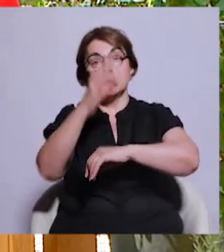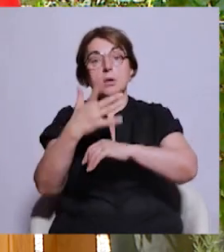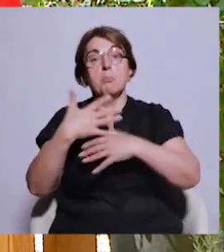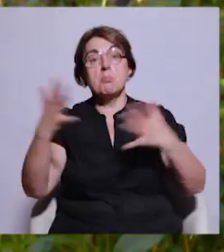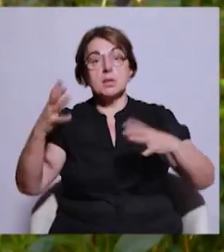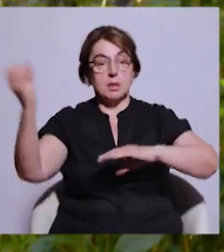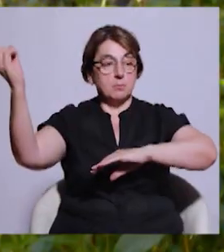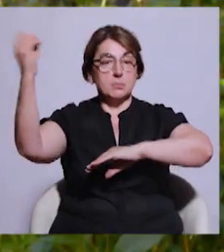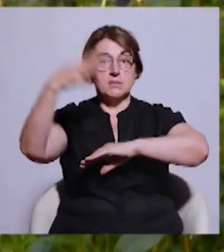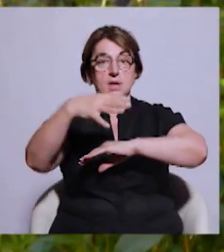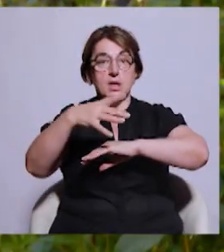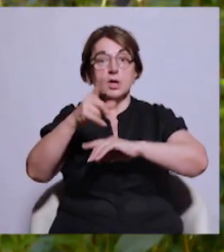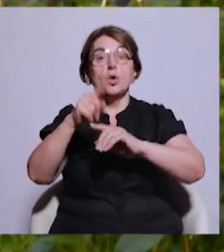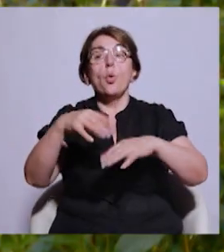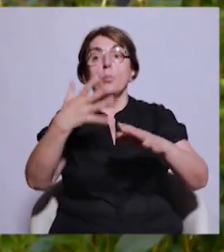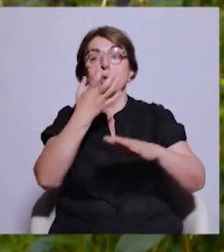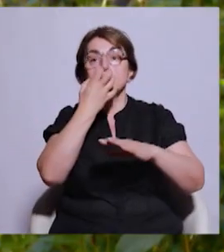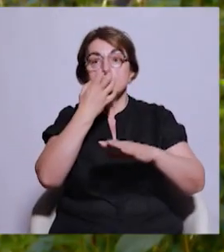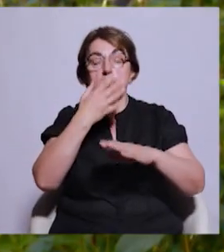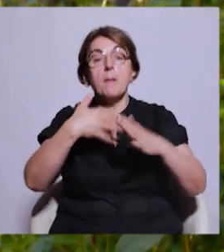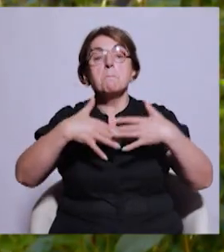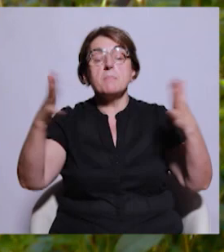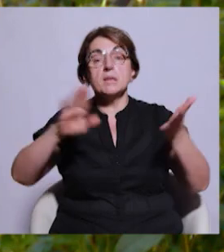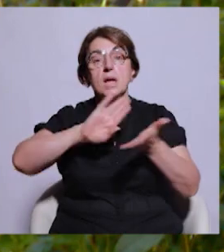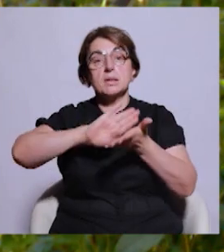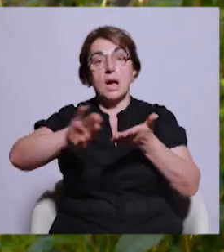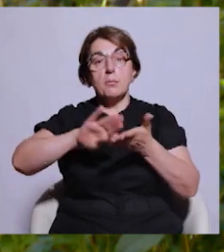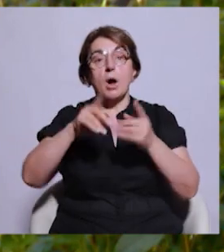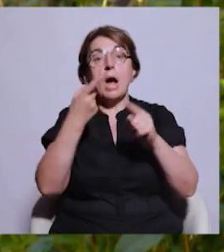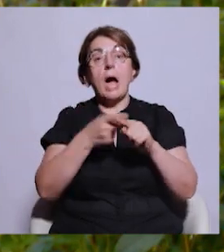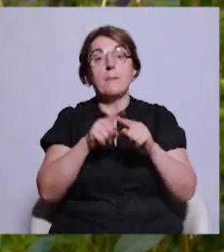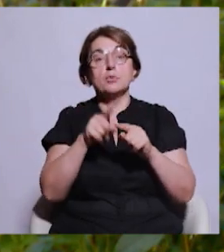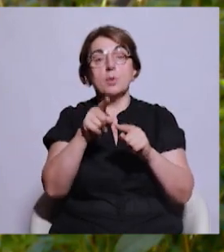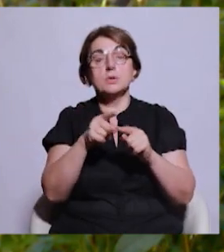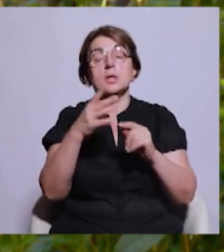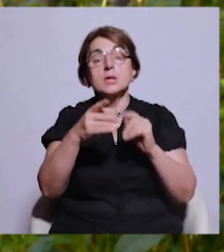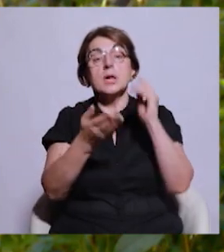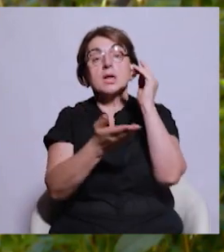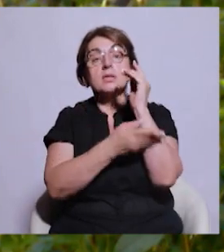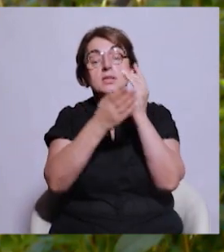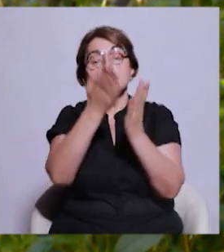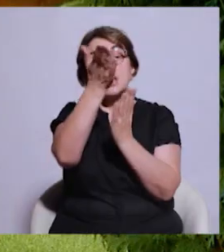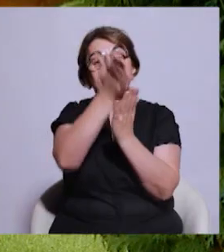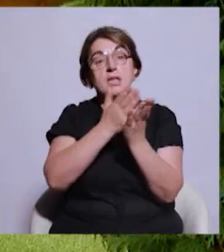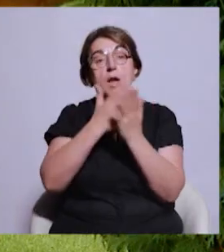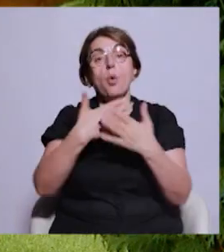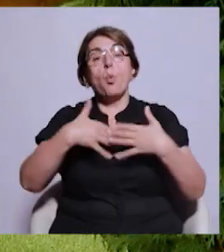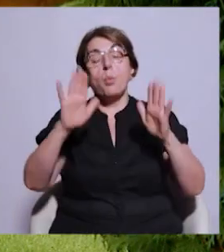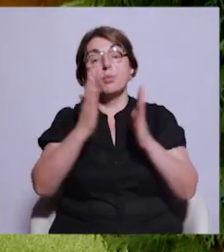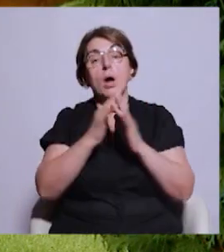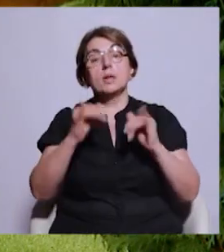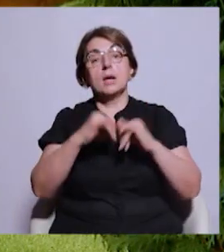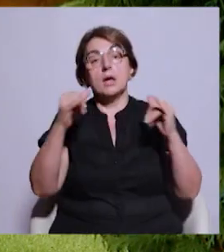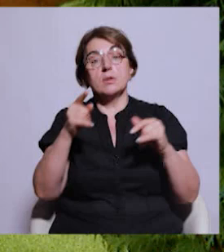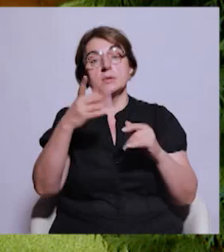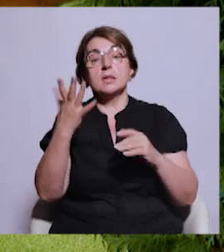მეტი მცხუნვარება დაცემის კუთხე აქვს, უფრო სითბოს და სინათლეს მეტად გამოყოფს, ამიტომ ხის ის ნაწილია უფრო განვითარებული,